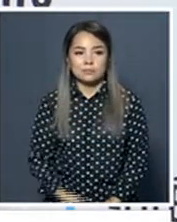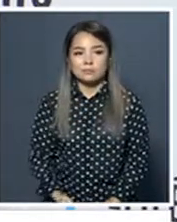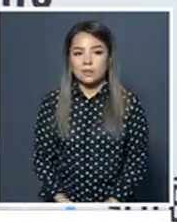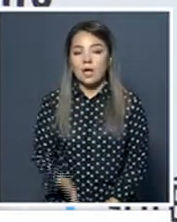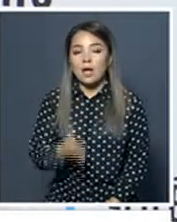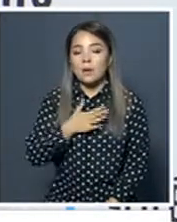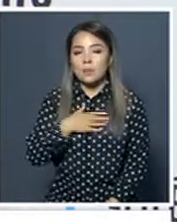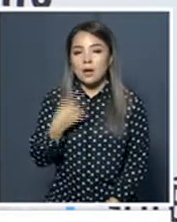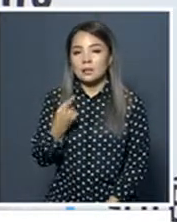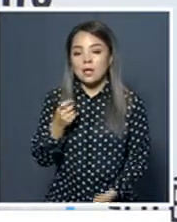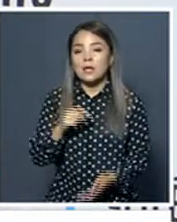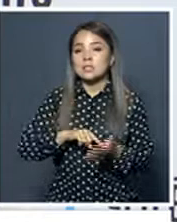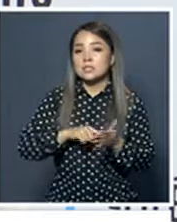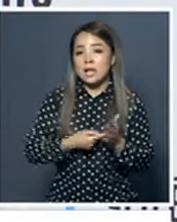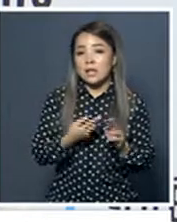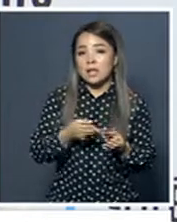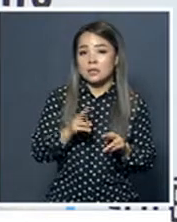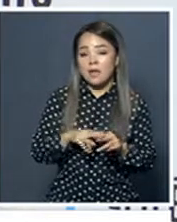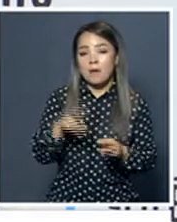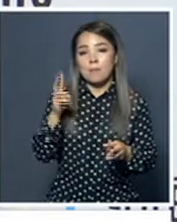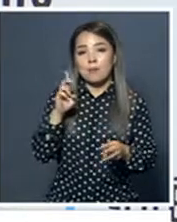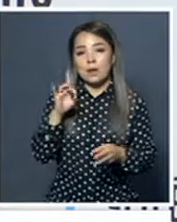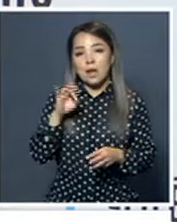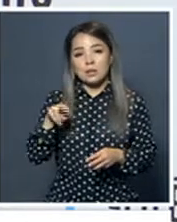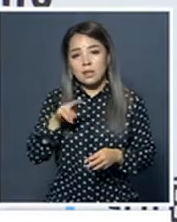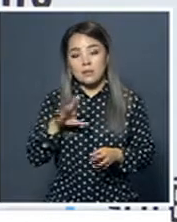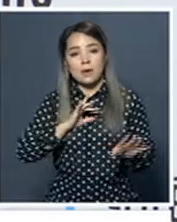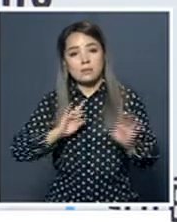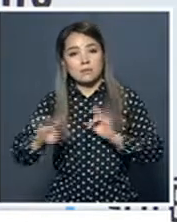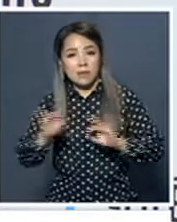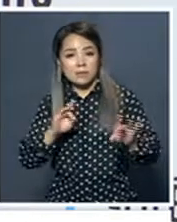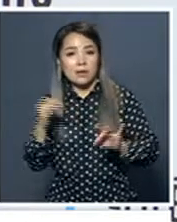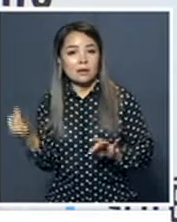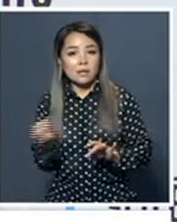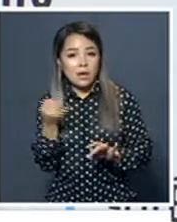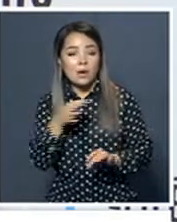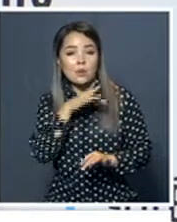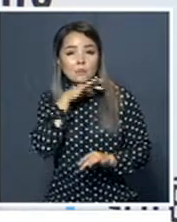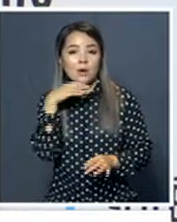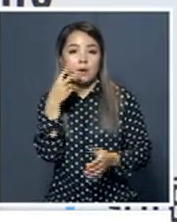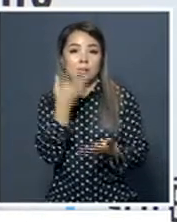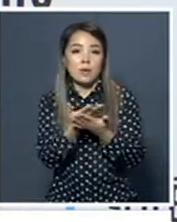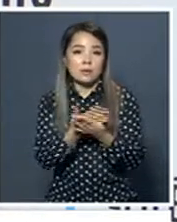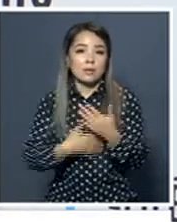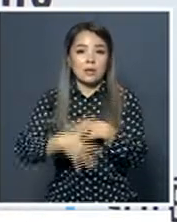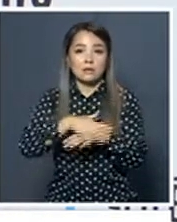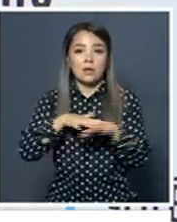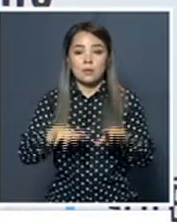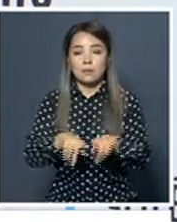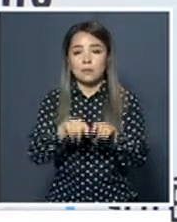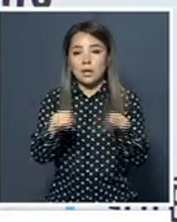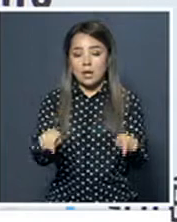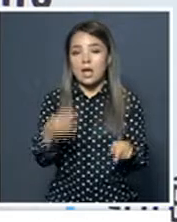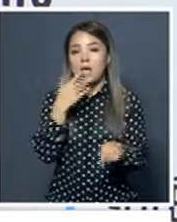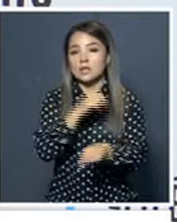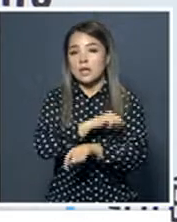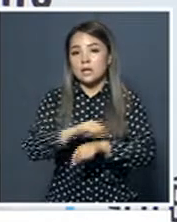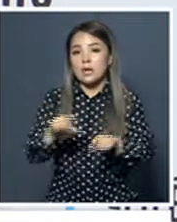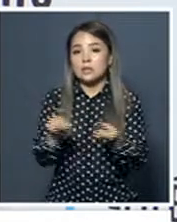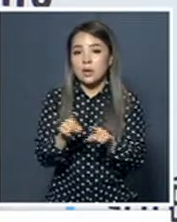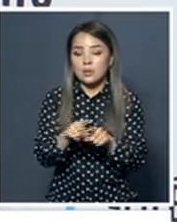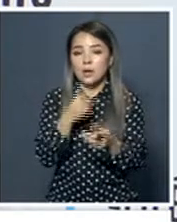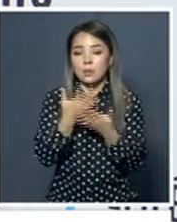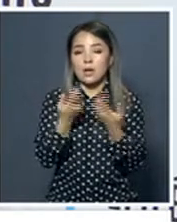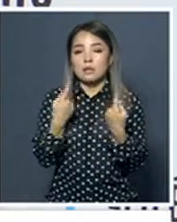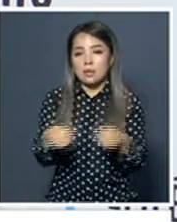Біздің мақсатымыз өз брендімізді жарнамалап, қазақтың мәдениетін, өнерін көпшілікке паш ету, ұлттық киімдерімізді шетелдік нарыққа